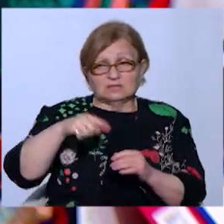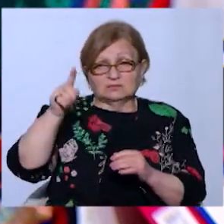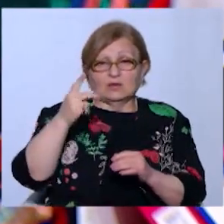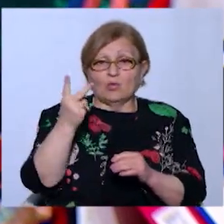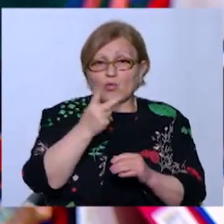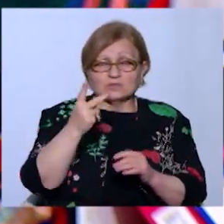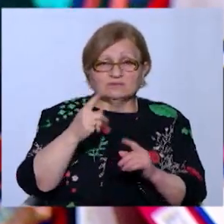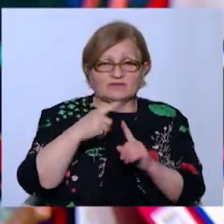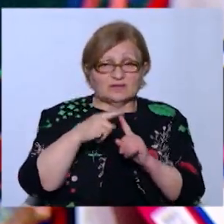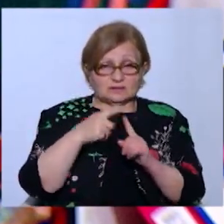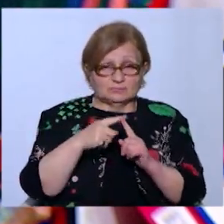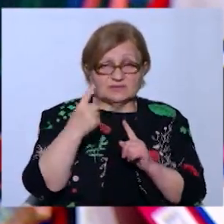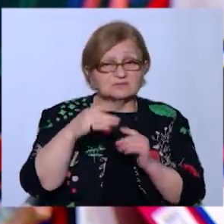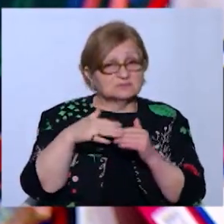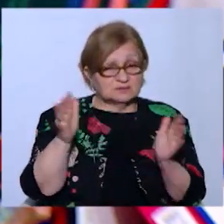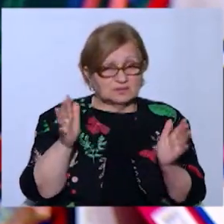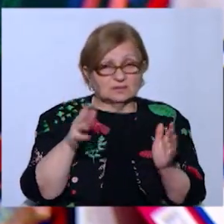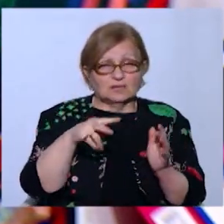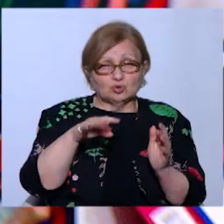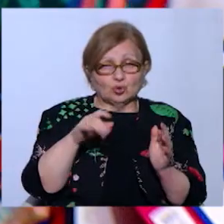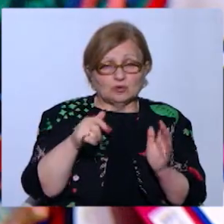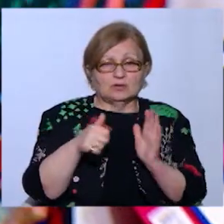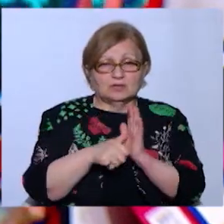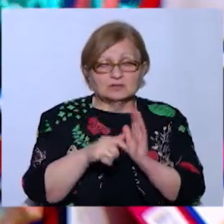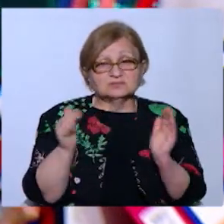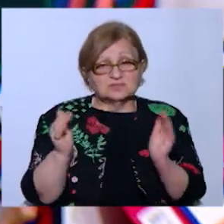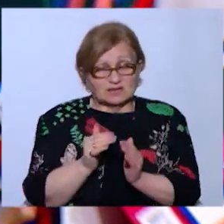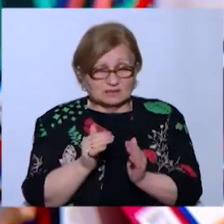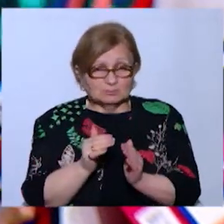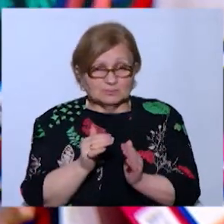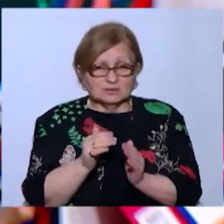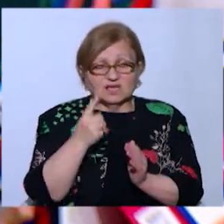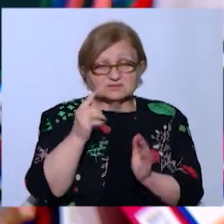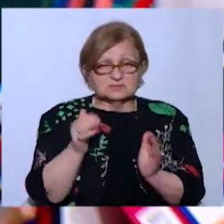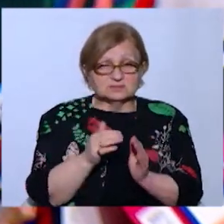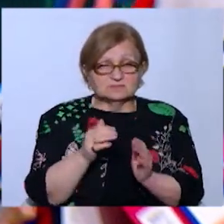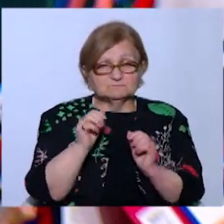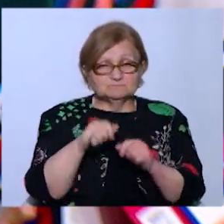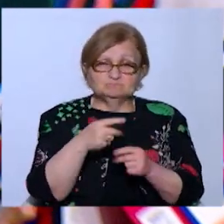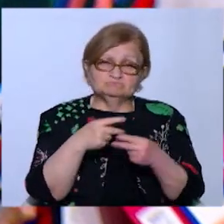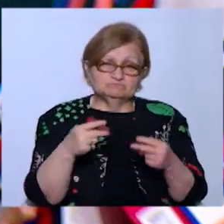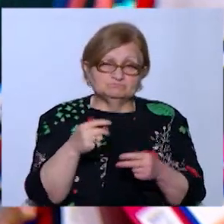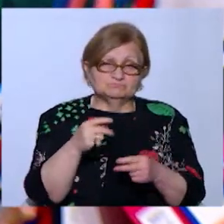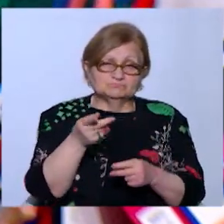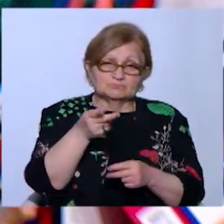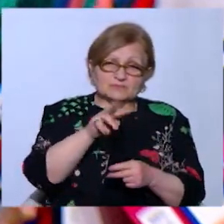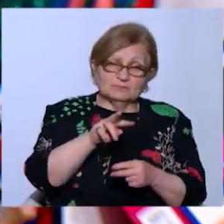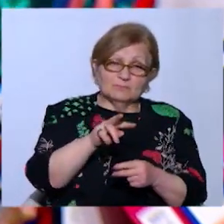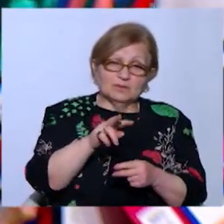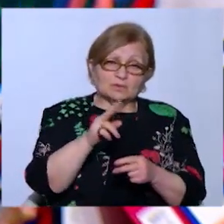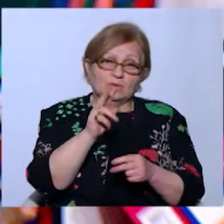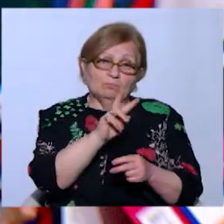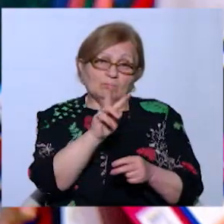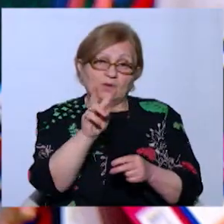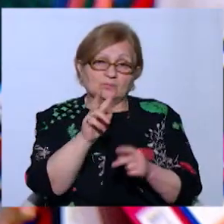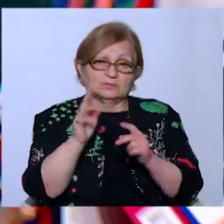მეტია დადებითია, მაგრამ იგი ლოგარითმი 6-ის ფუძიდან 6-ზე ნაკლებია, ანუ 1-ზე ნაკლებია, შესაბამისად მეორე შესაკრები თუ 0-სა და